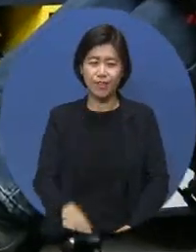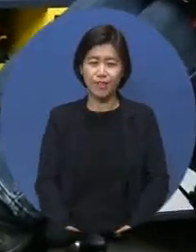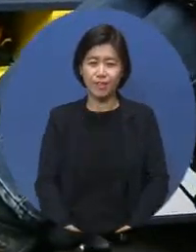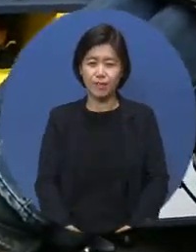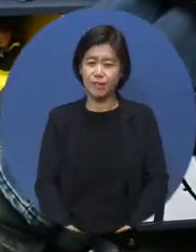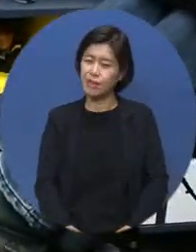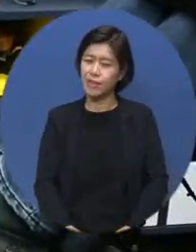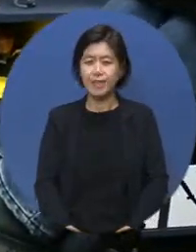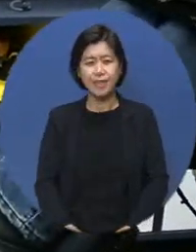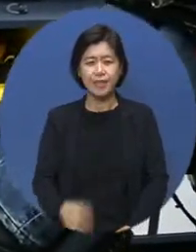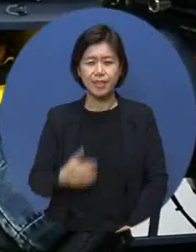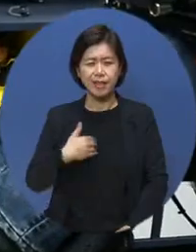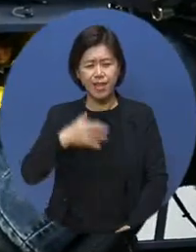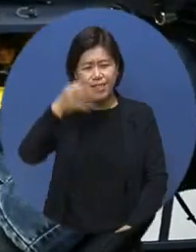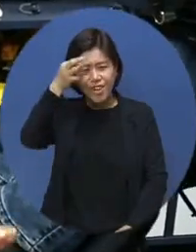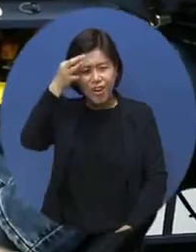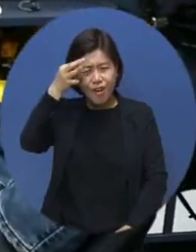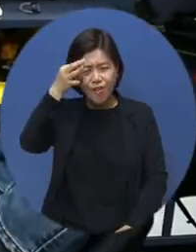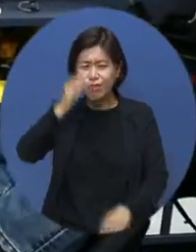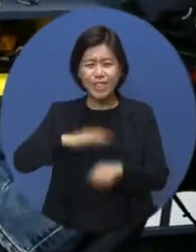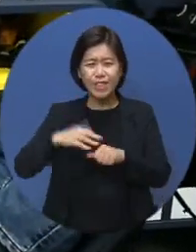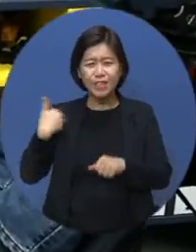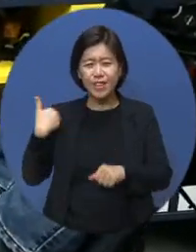3개씩 그렇게 안 됐는데